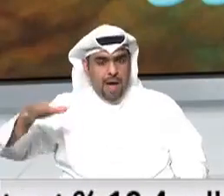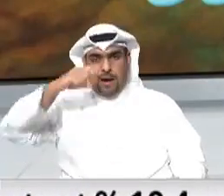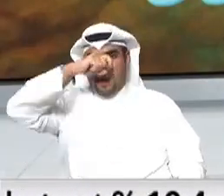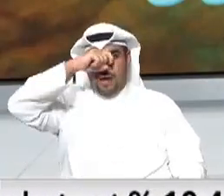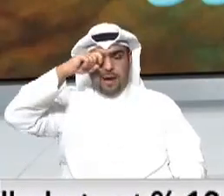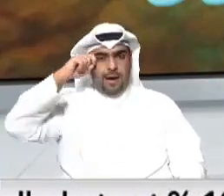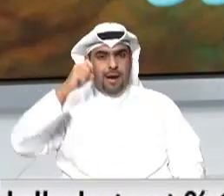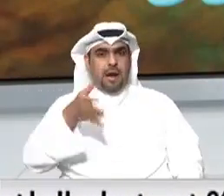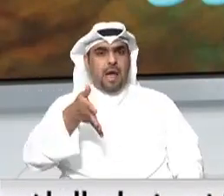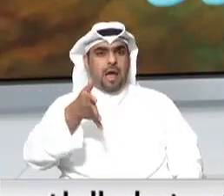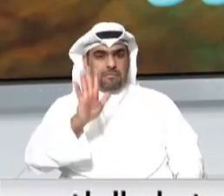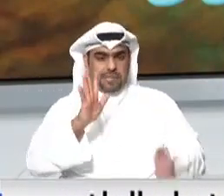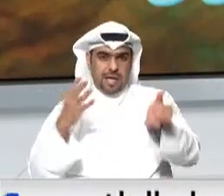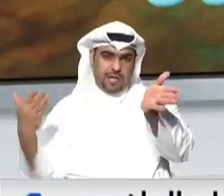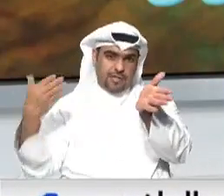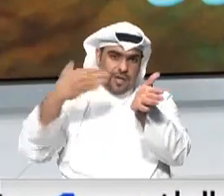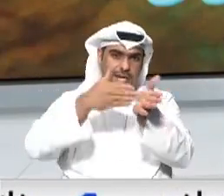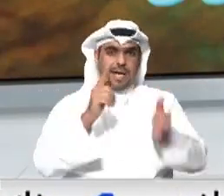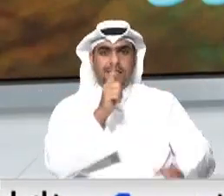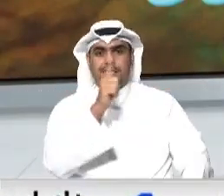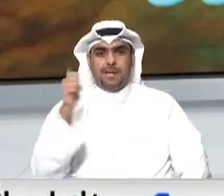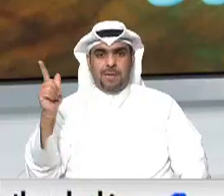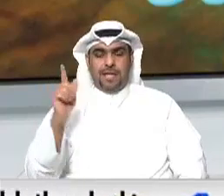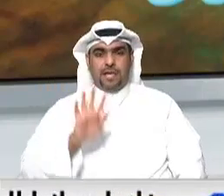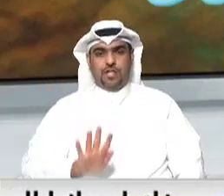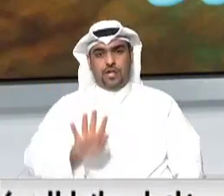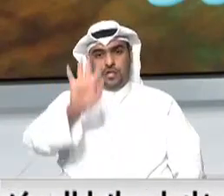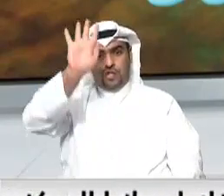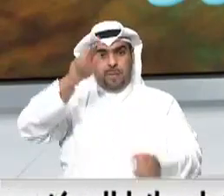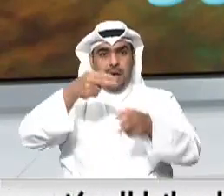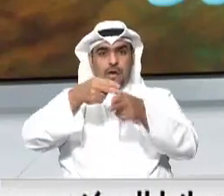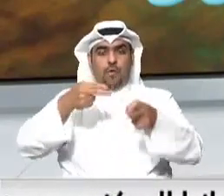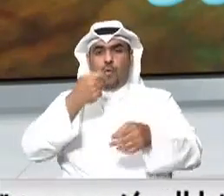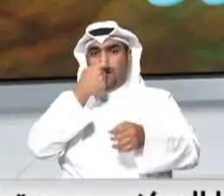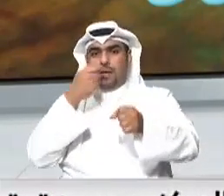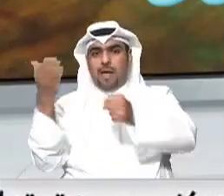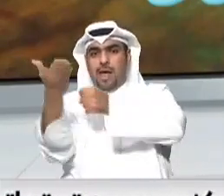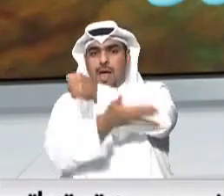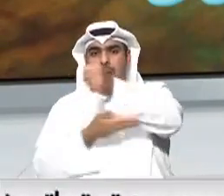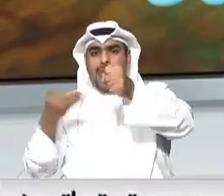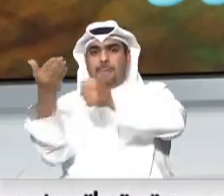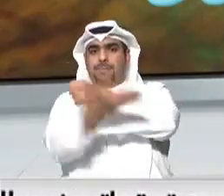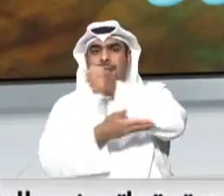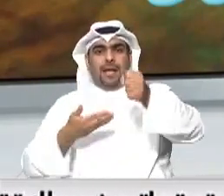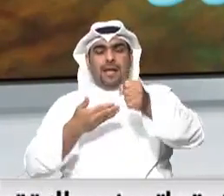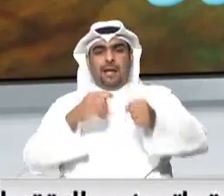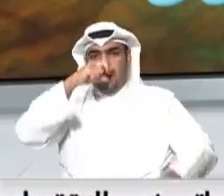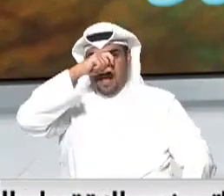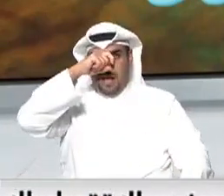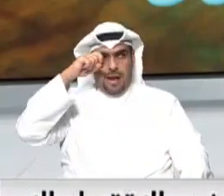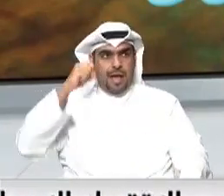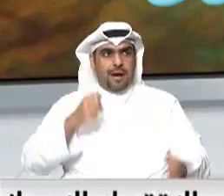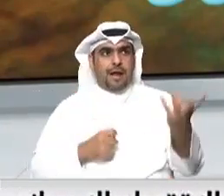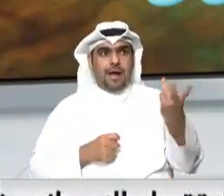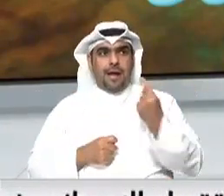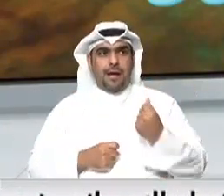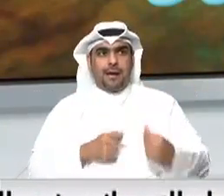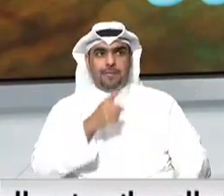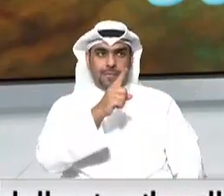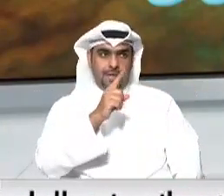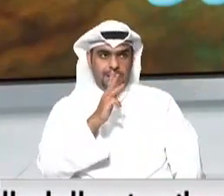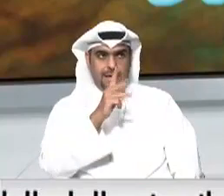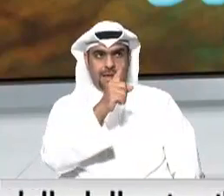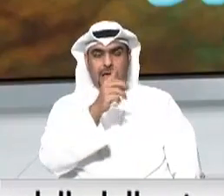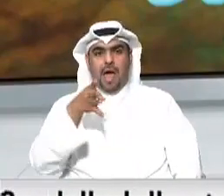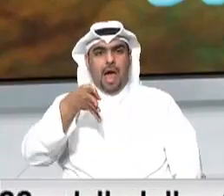15 الى 17 درجه مئويه شمال البلاد في مزارع العبدلي 14 درجه مئويه كذلك في مزارع الوفره جنوب البلاد